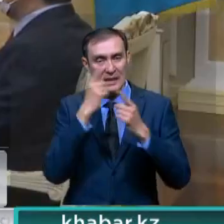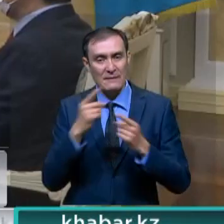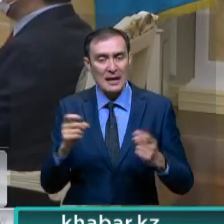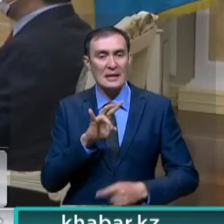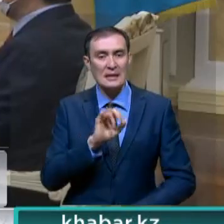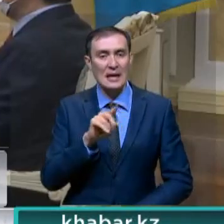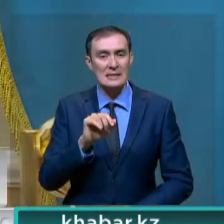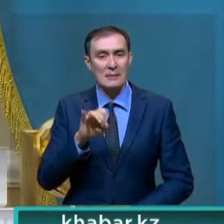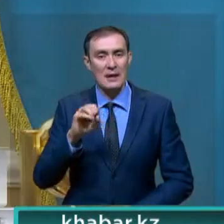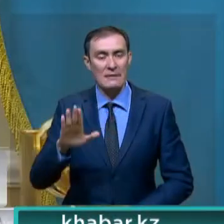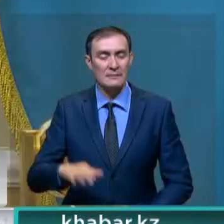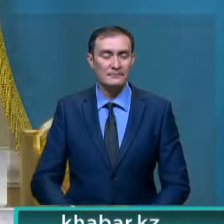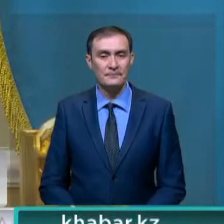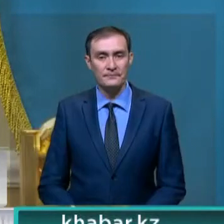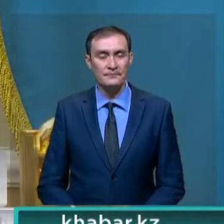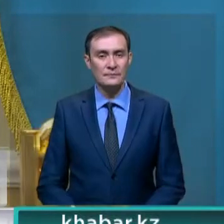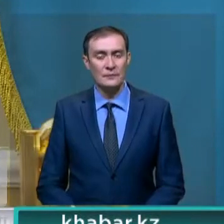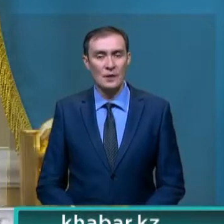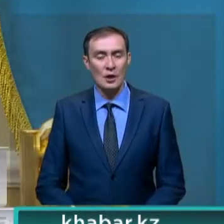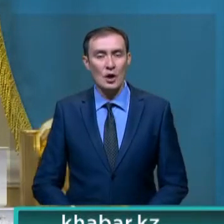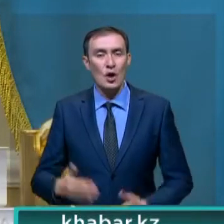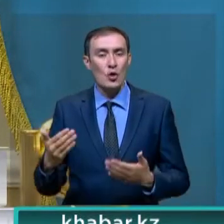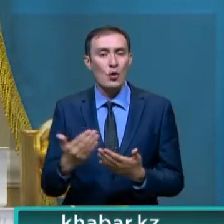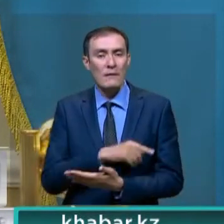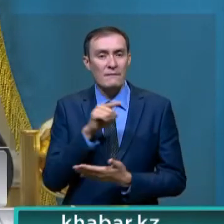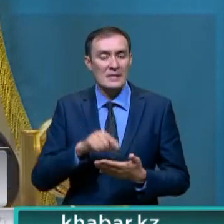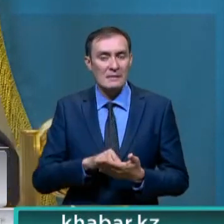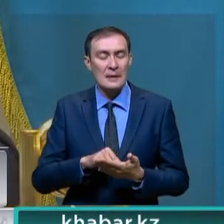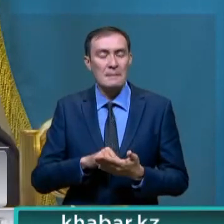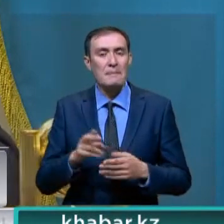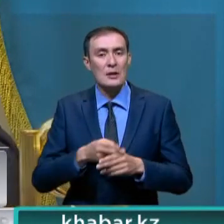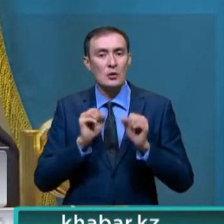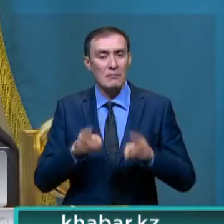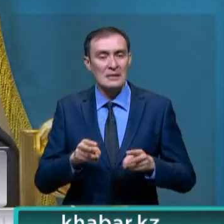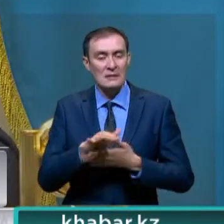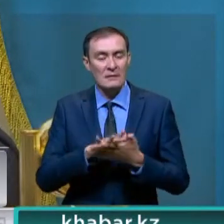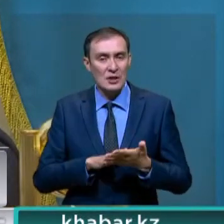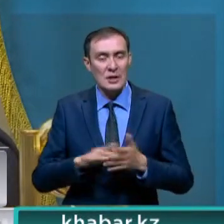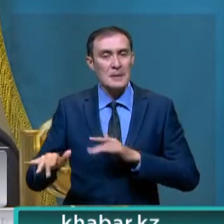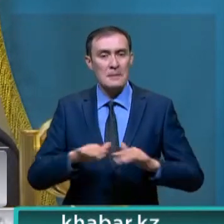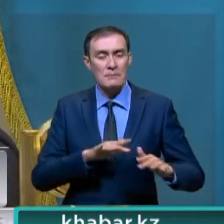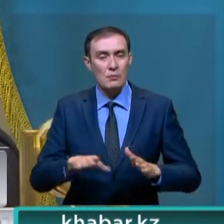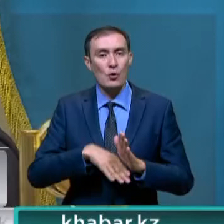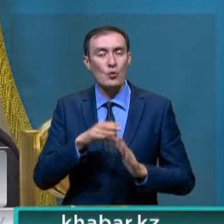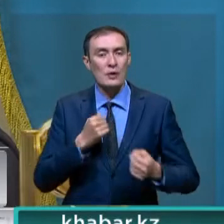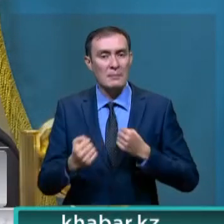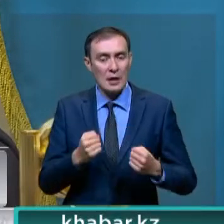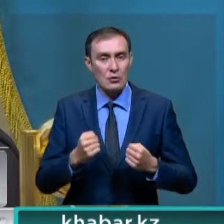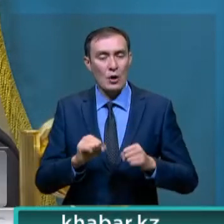Назарбаев. Новые вызовы региональной безопасности диктуют необходимость дальнейших мер по